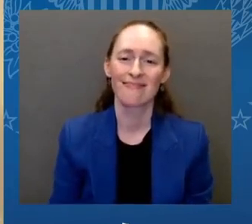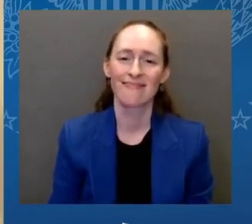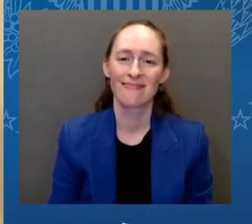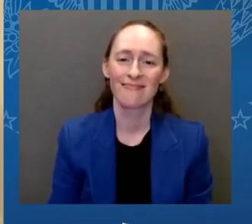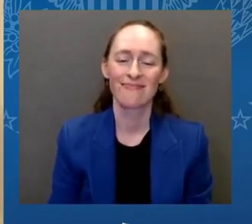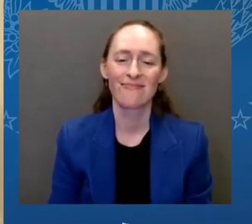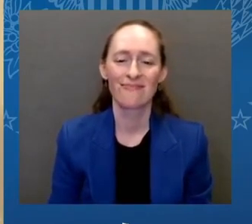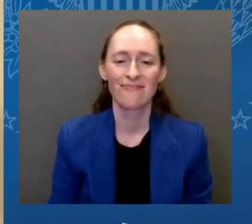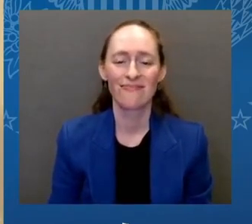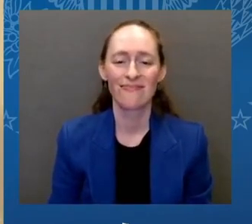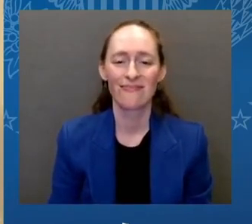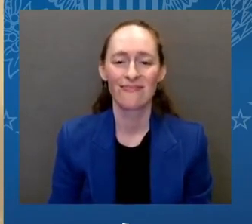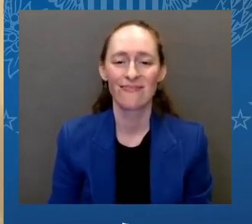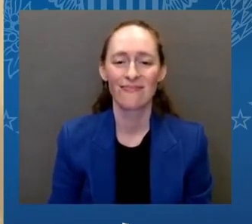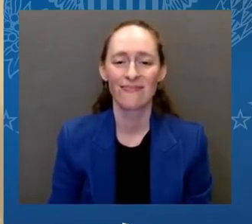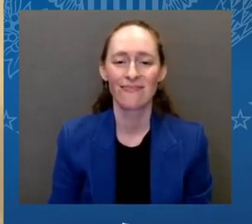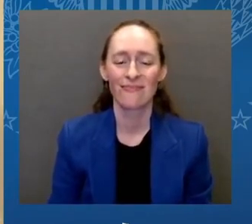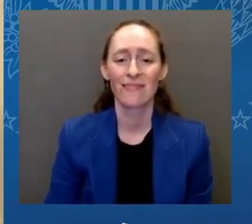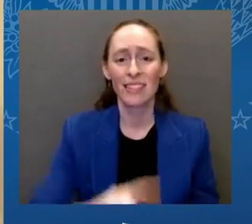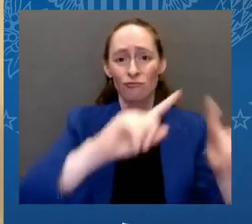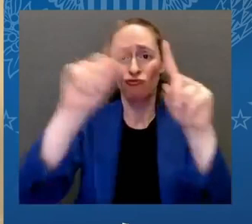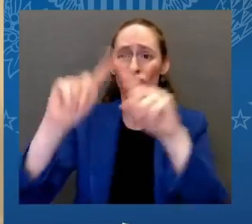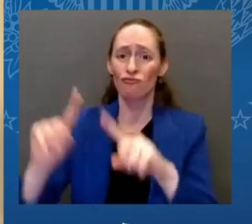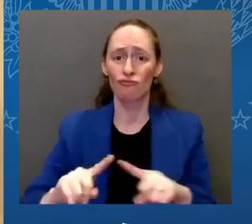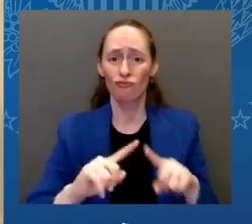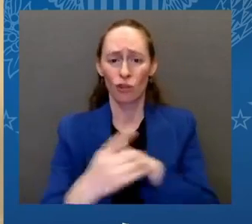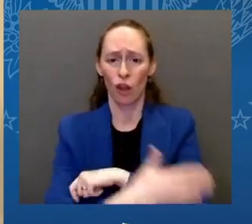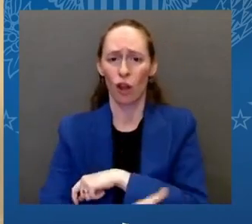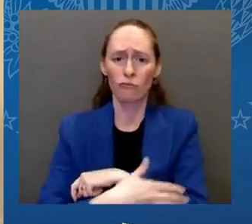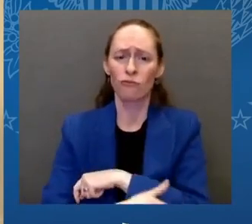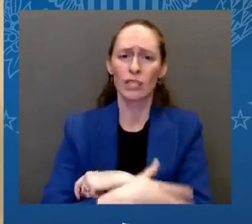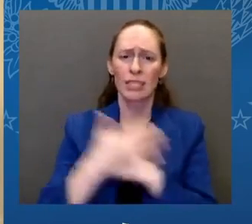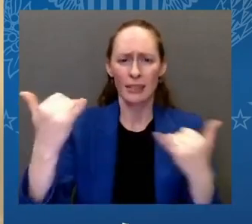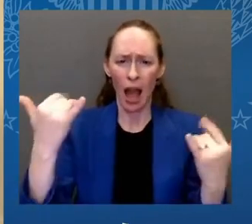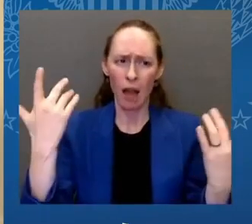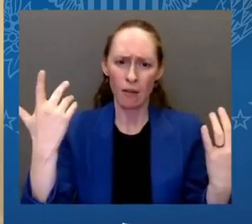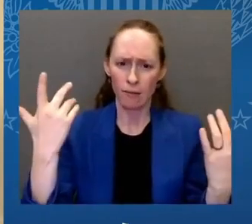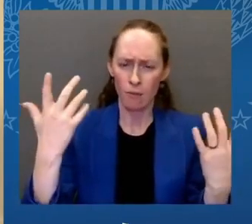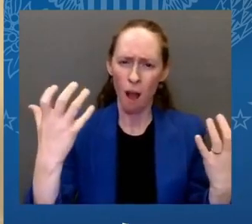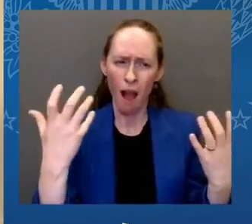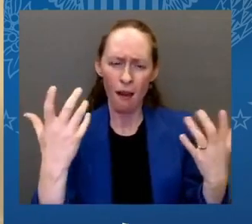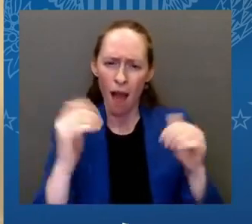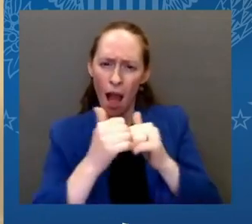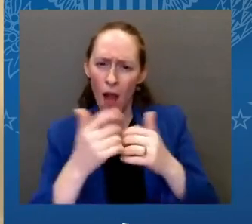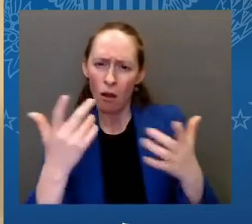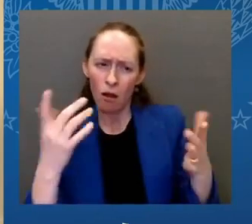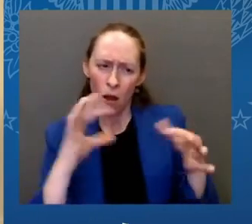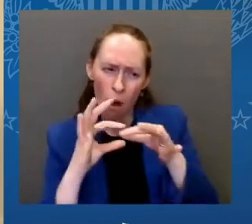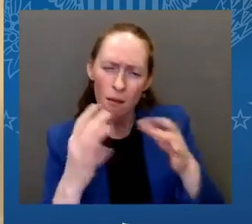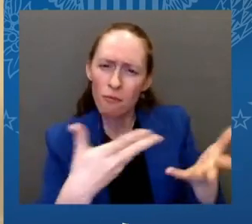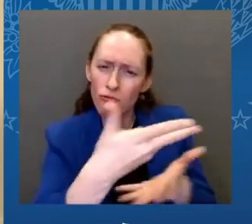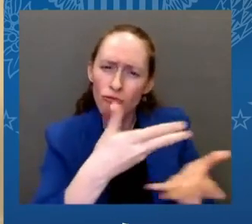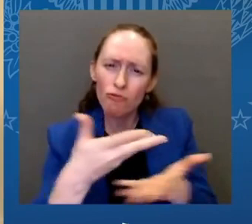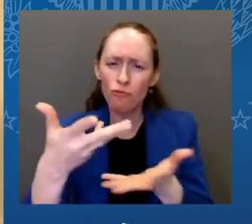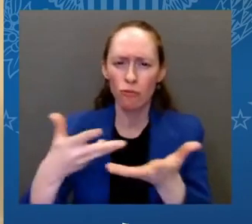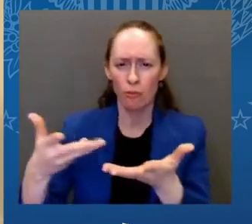країн, безумовно, для України, для Сполучених Штатів Америки. Я хочу подякувати Конгресу за двопалатну